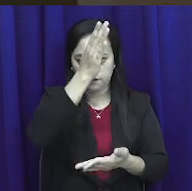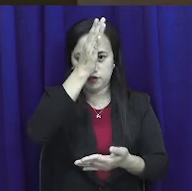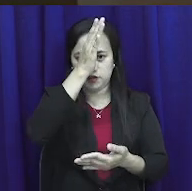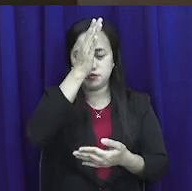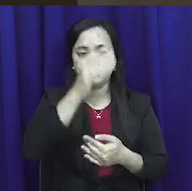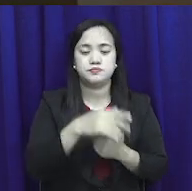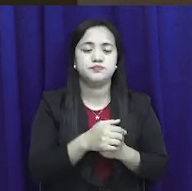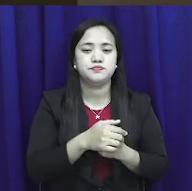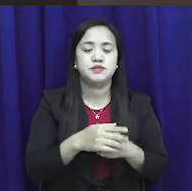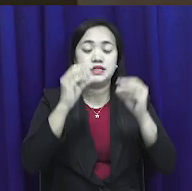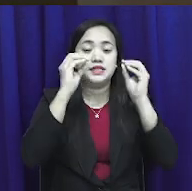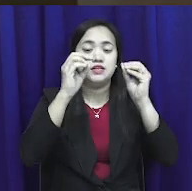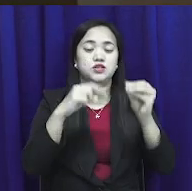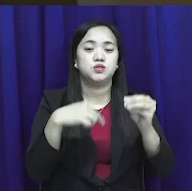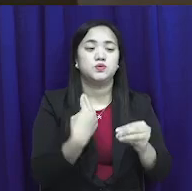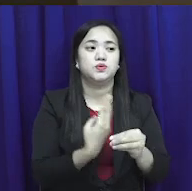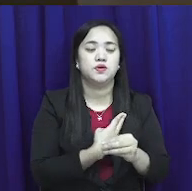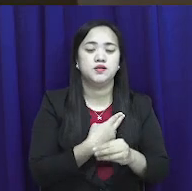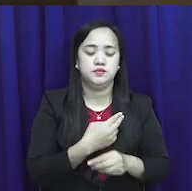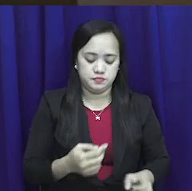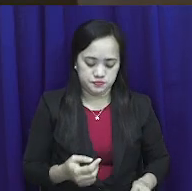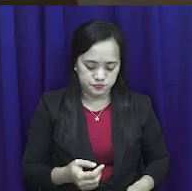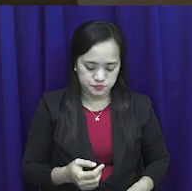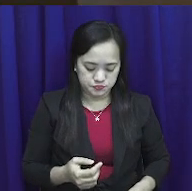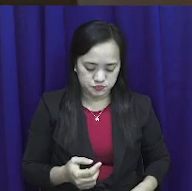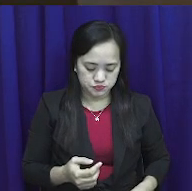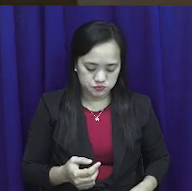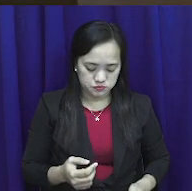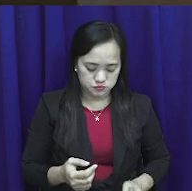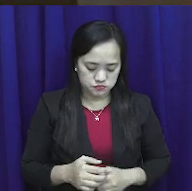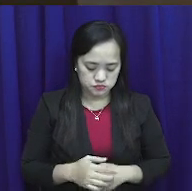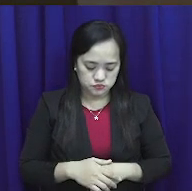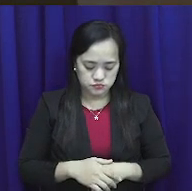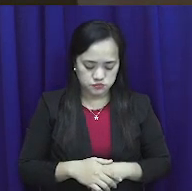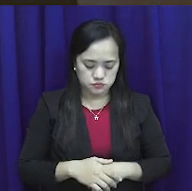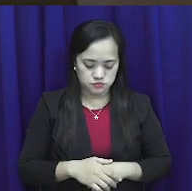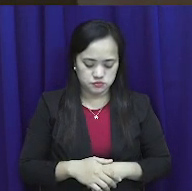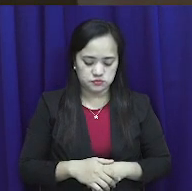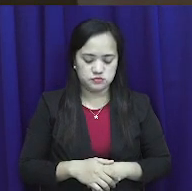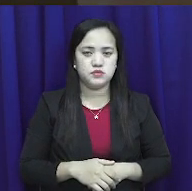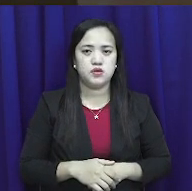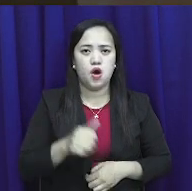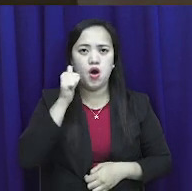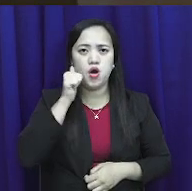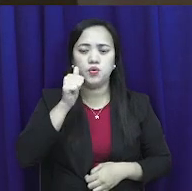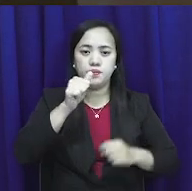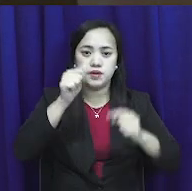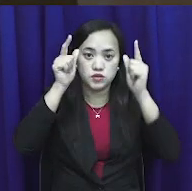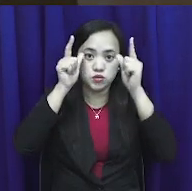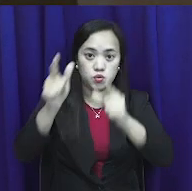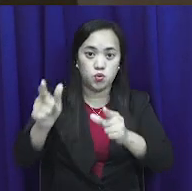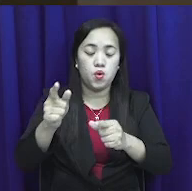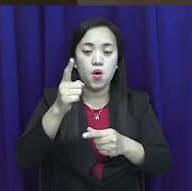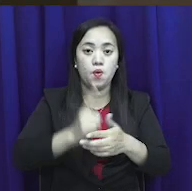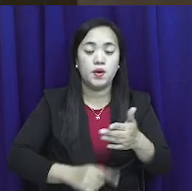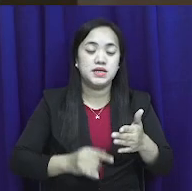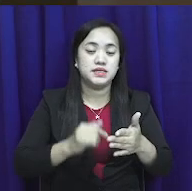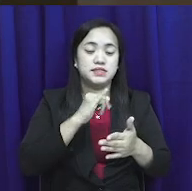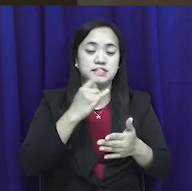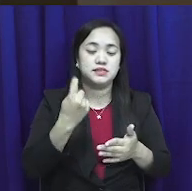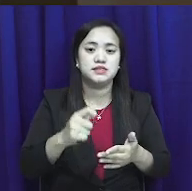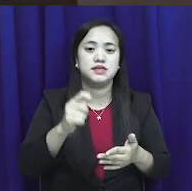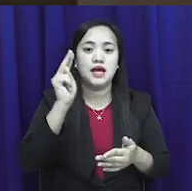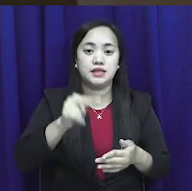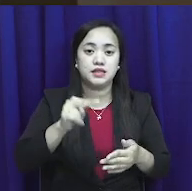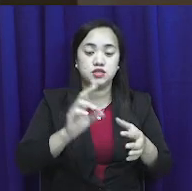tinuturo ni Pastor sa atin Ano rin eh na tingnan niung pangangailangan ng asawa natin yan Opo ha Alam niyo po ah